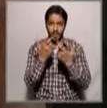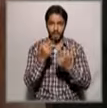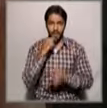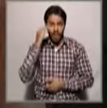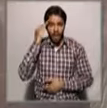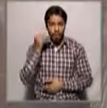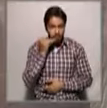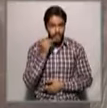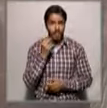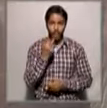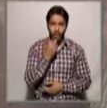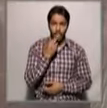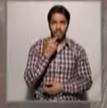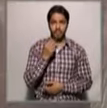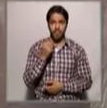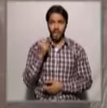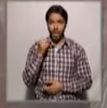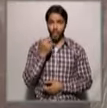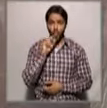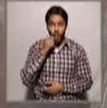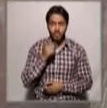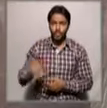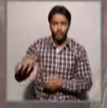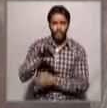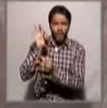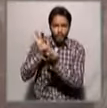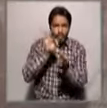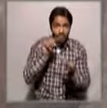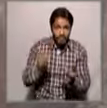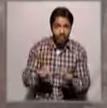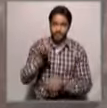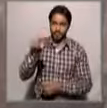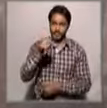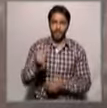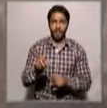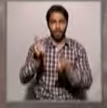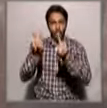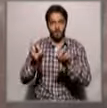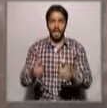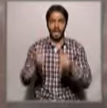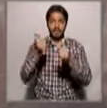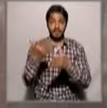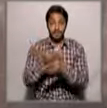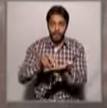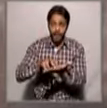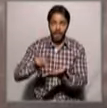لكن نصيحتي للاخ الفاضل صاحب السؤال ولكل شبابنا، ألا